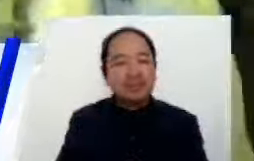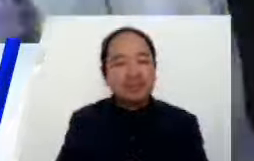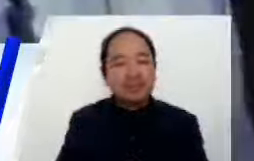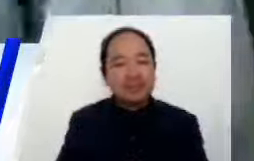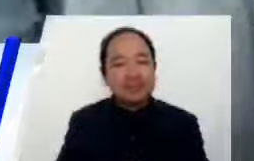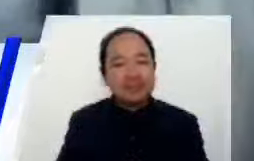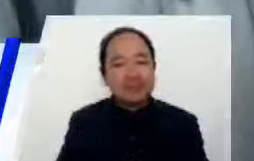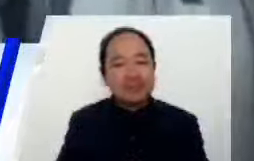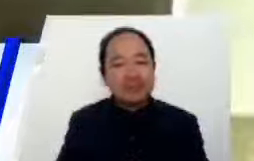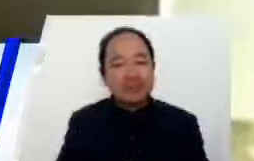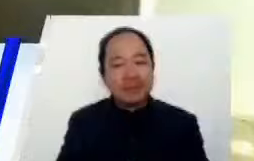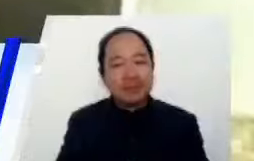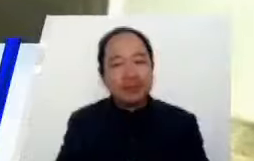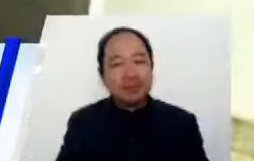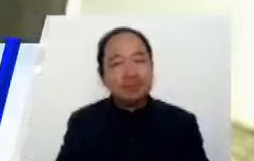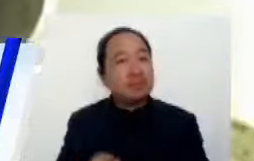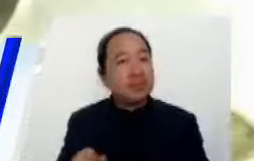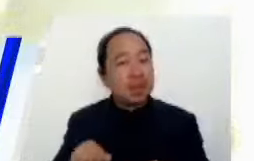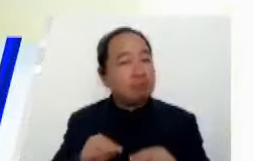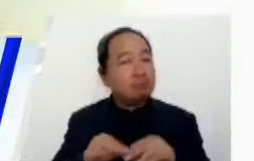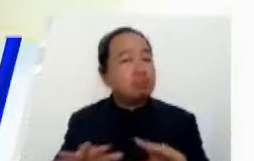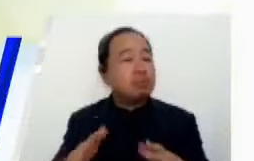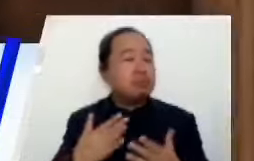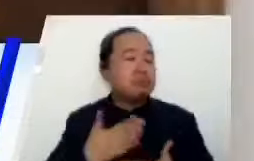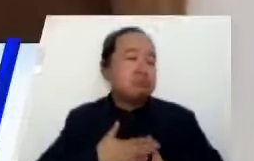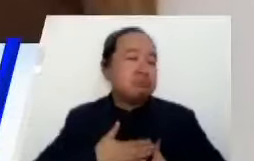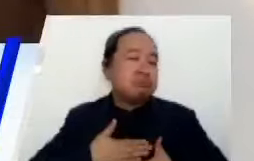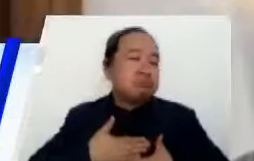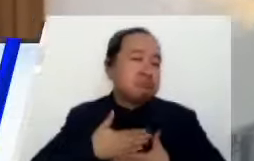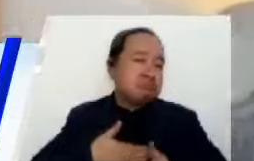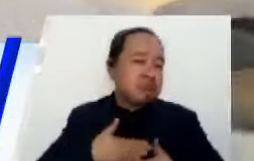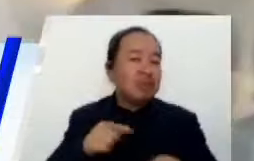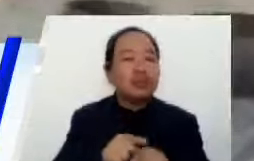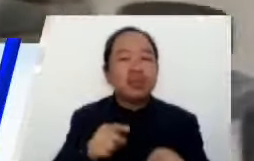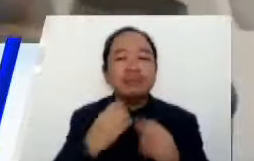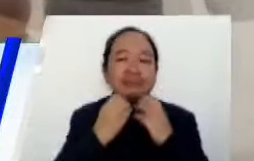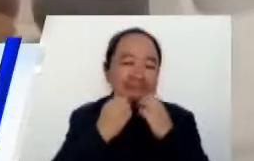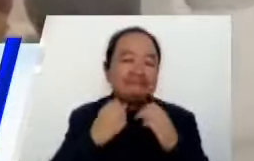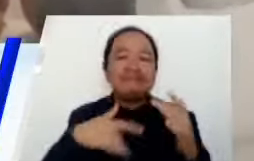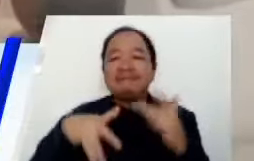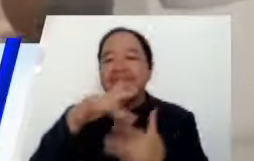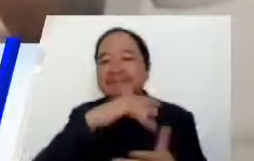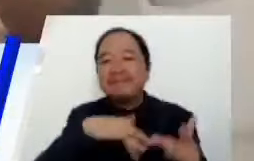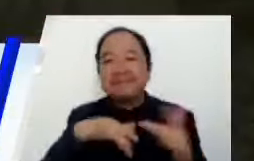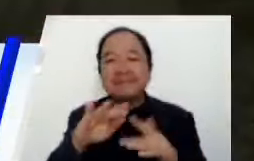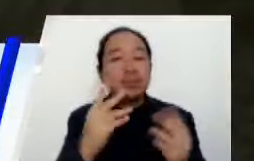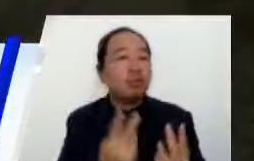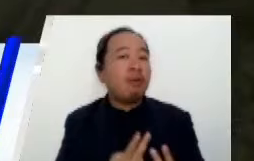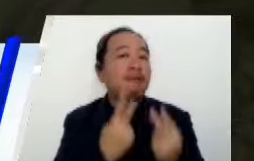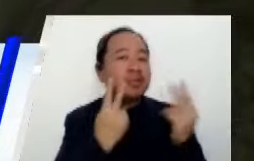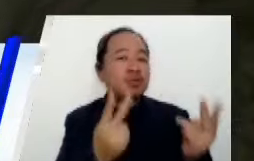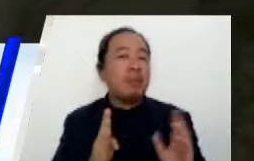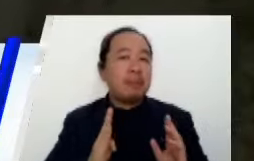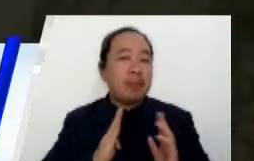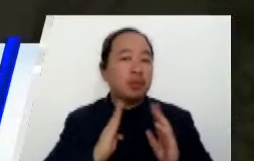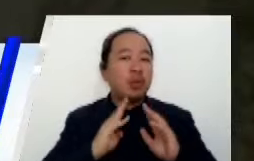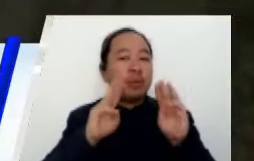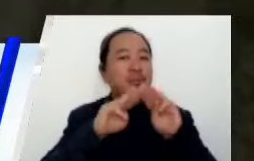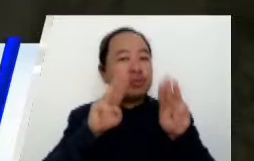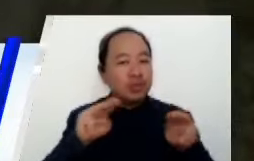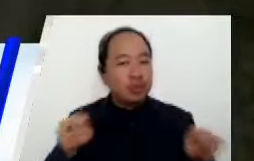Bukod sa pagpapasaya, sinulit din nila ang pamamasyal. Isa sa kanilang binisita ang Baguio Museum. Ang dami ko natutunan sa